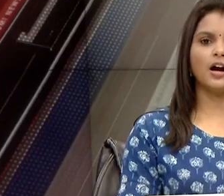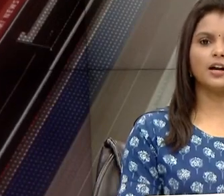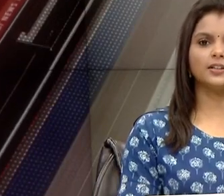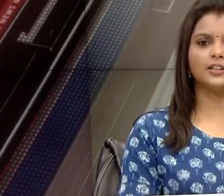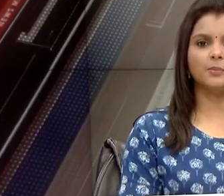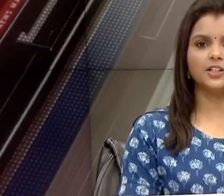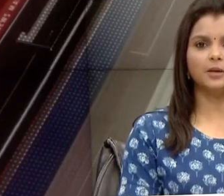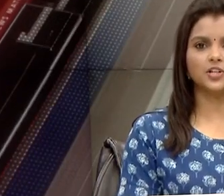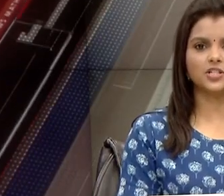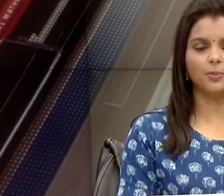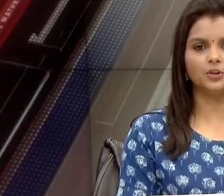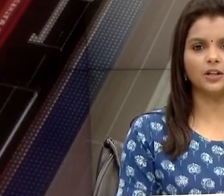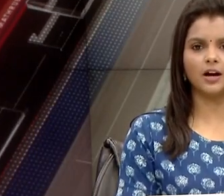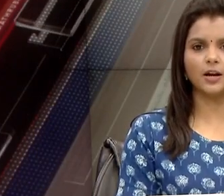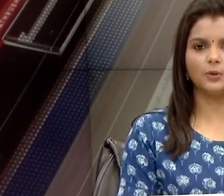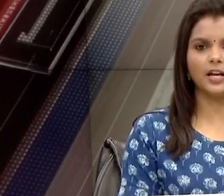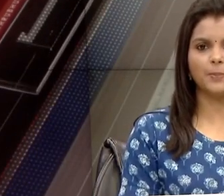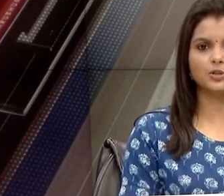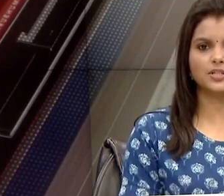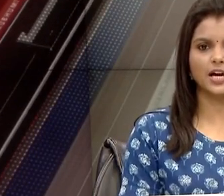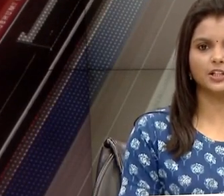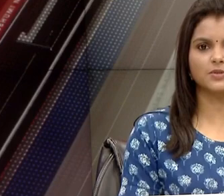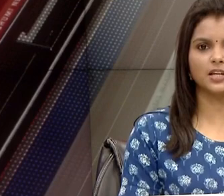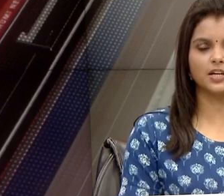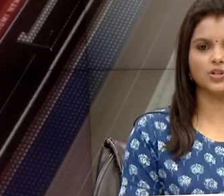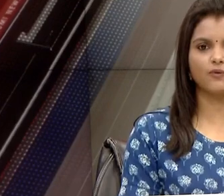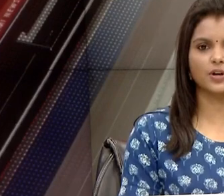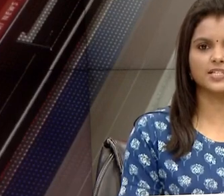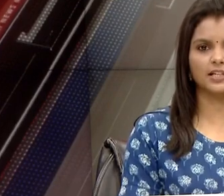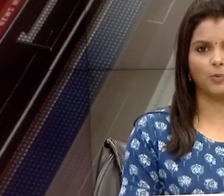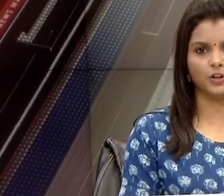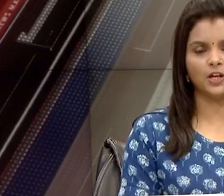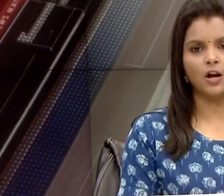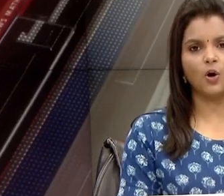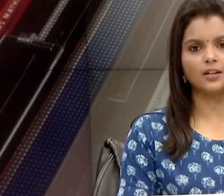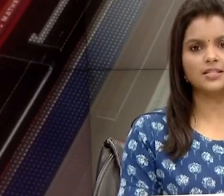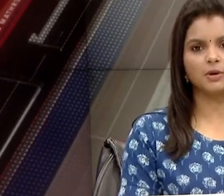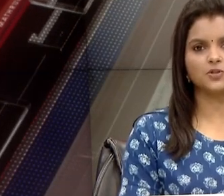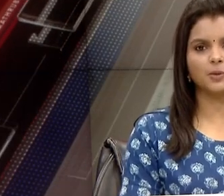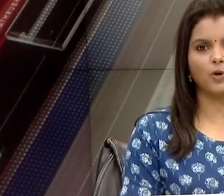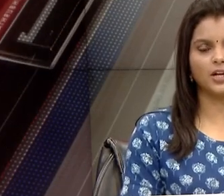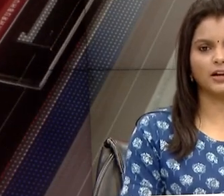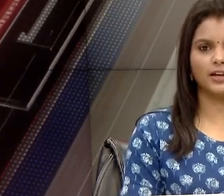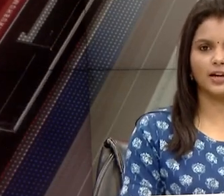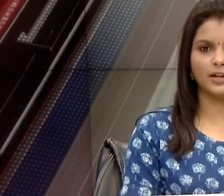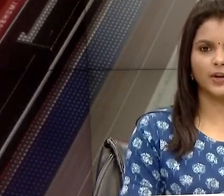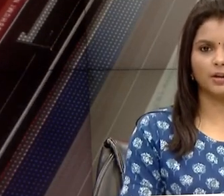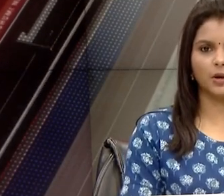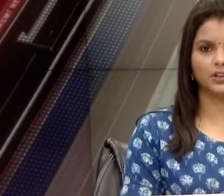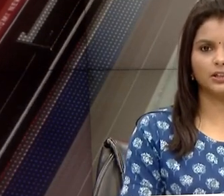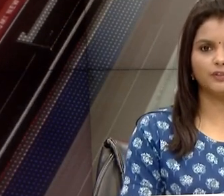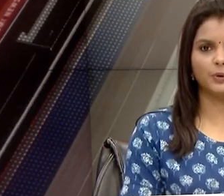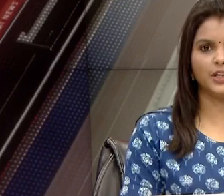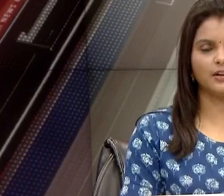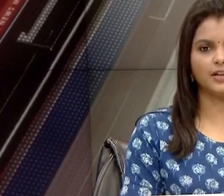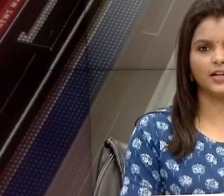കണ്ണൂരിൽ കാർ കത്തി ദമ്പതികൾ മരിച്ച സംഭവത്തിൽ കാറിനുള്ളിലെ പെട്രോൾ സാന്നിധ്യം സ്ഥിരീകരിച്ച ഫോറൻസിക് റിപ്പോർട്ട് കോടതിയിൽ സമർപ്പിച്ച റിപ്പോർട്ടിലാണ് ഇക്കാര്യം